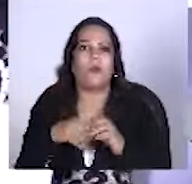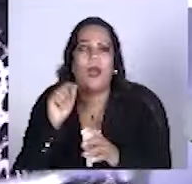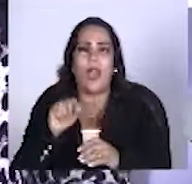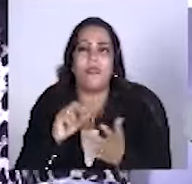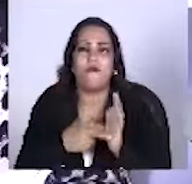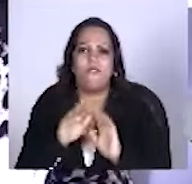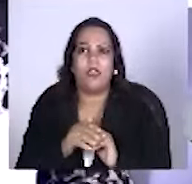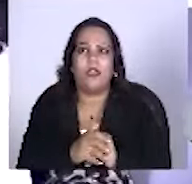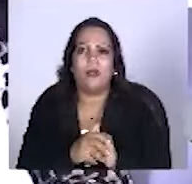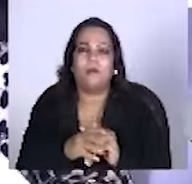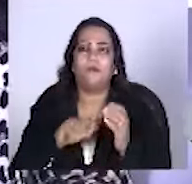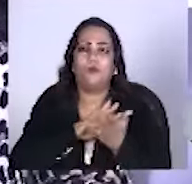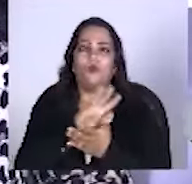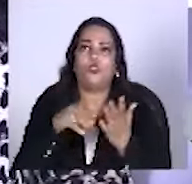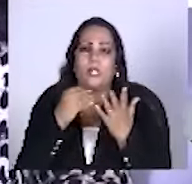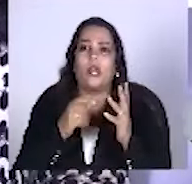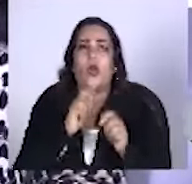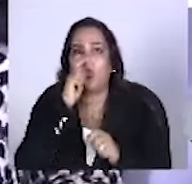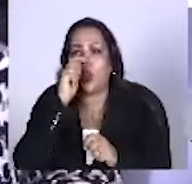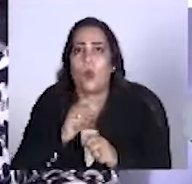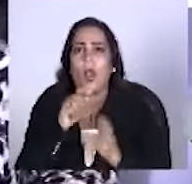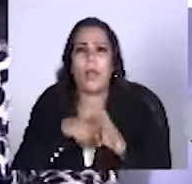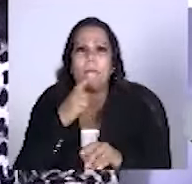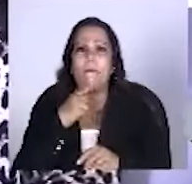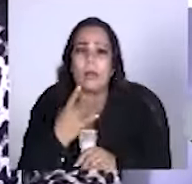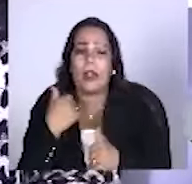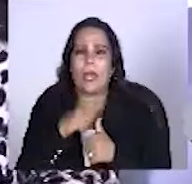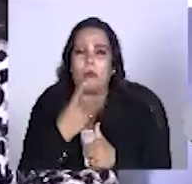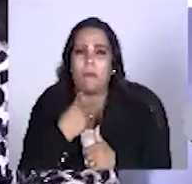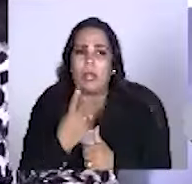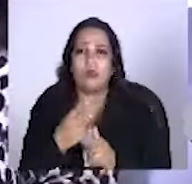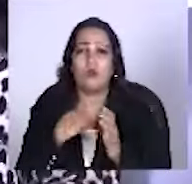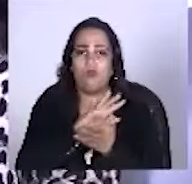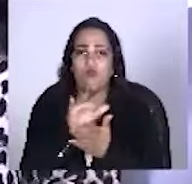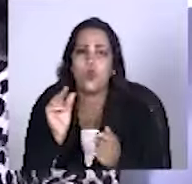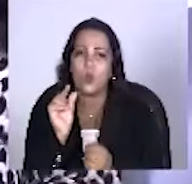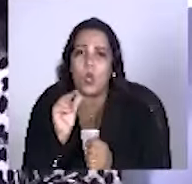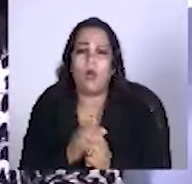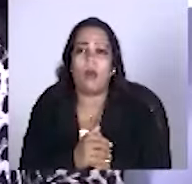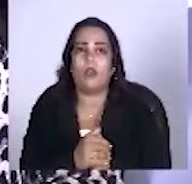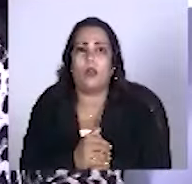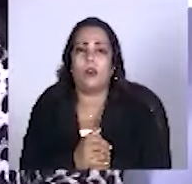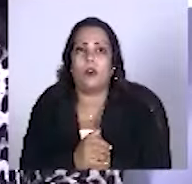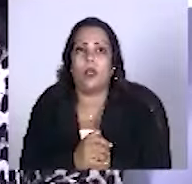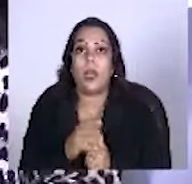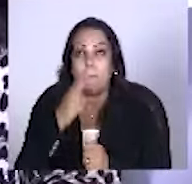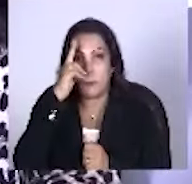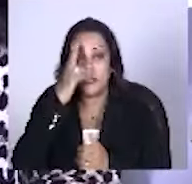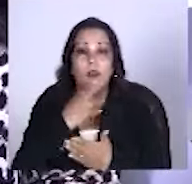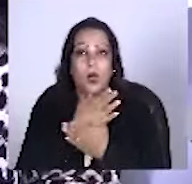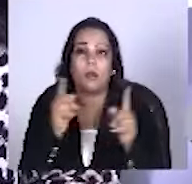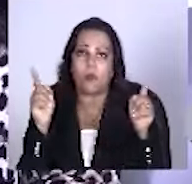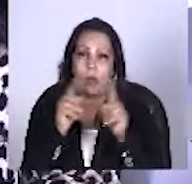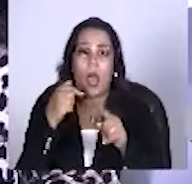انا كان عندي الدور على مشكله بس طويله قوي واحنا بقالنا ثلاث دقاق تقريبا فاخد مشكله صغيره كده مساء الخير